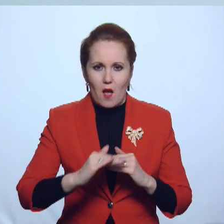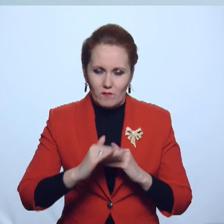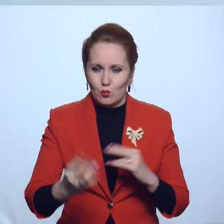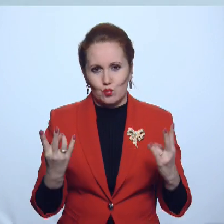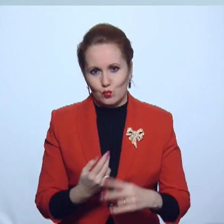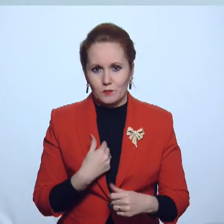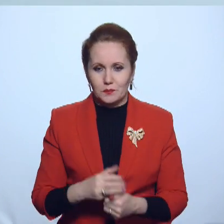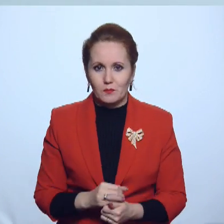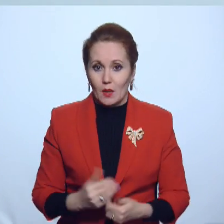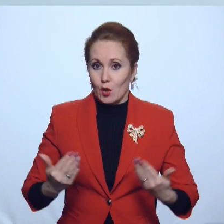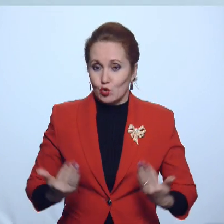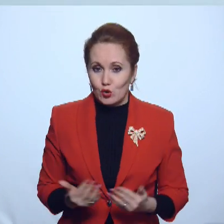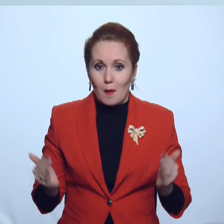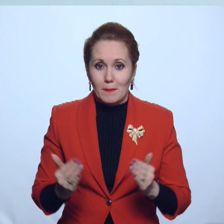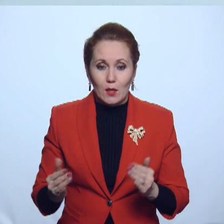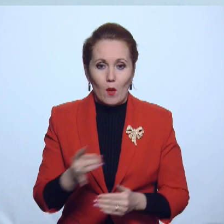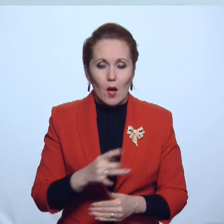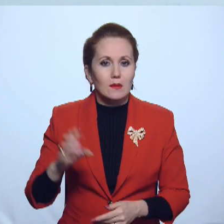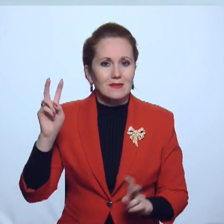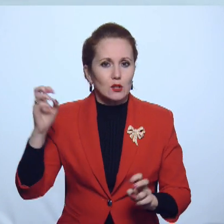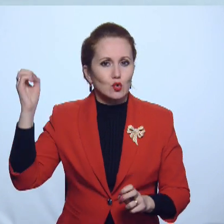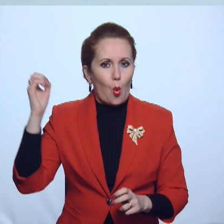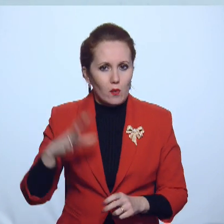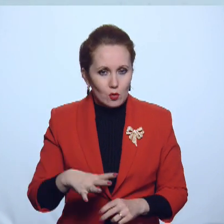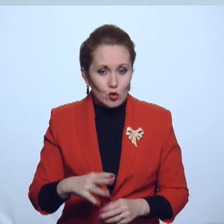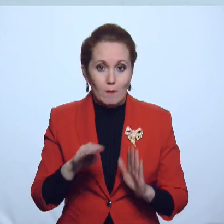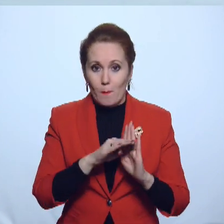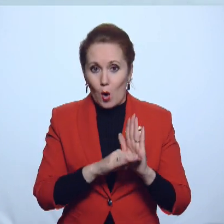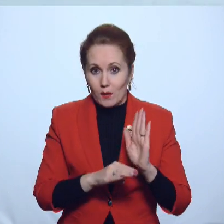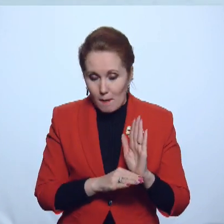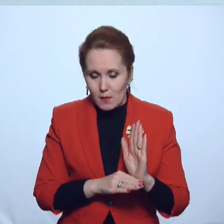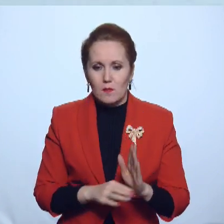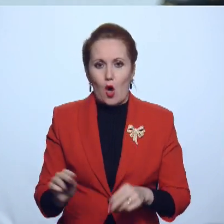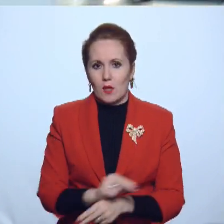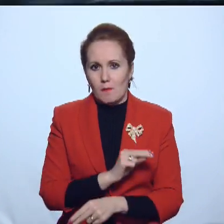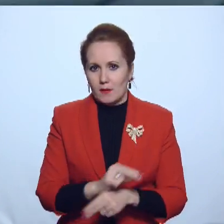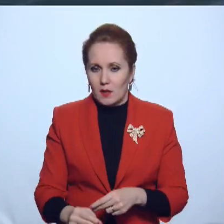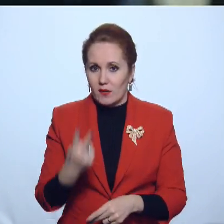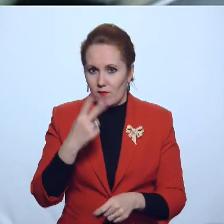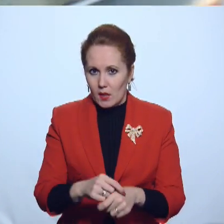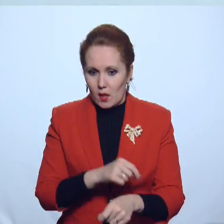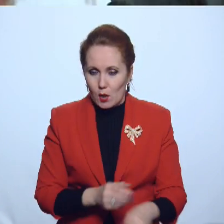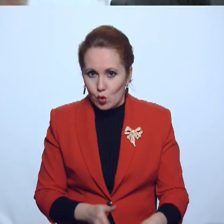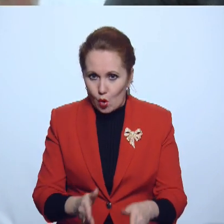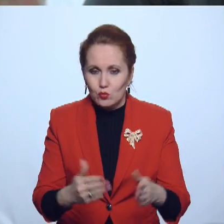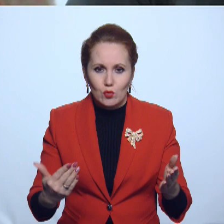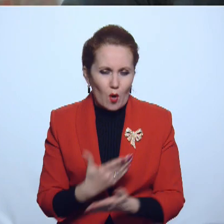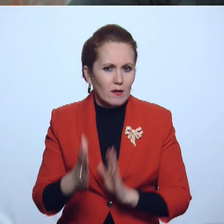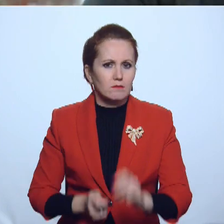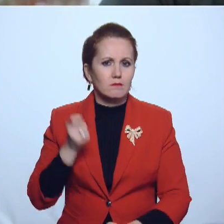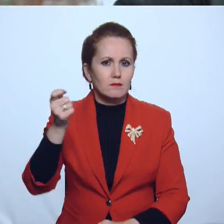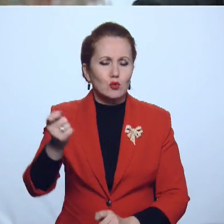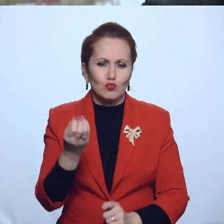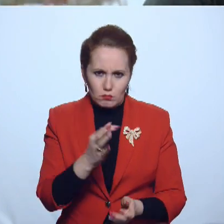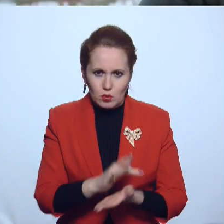нет. Жители микрорайона Солнечный в этом году по программе «Наша инициатива» отремонтировали 2 километра дорог и снова заявились в